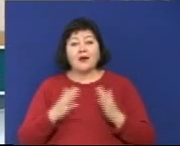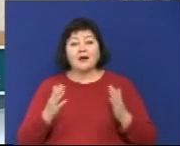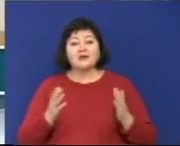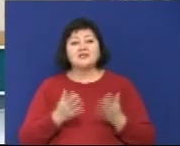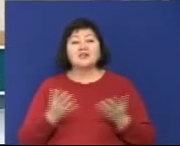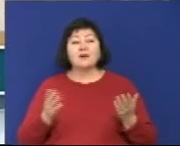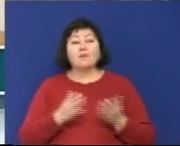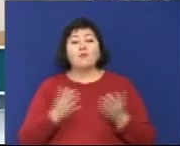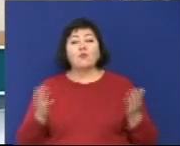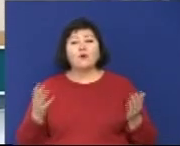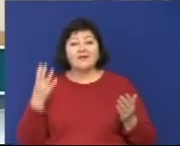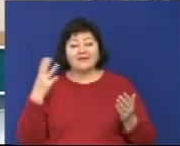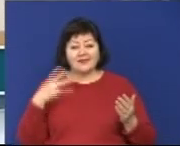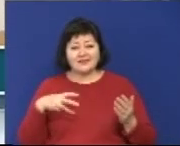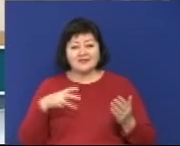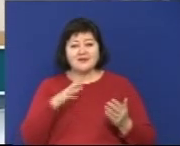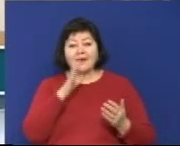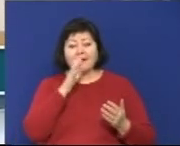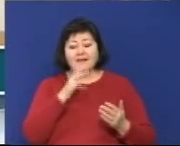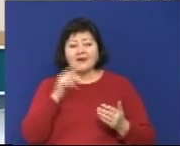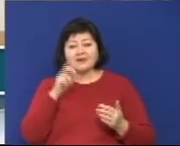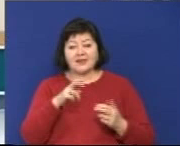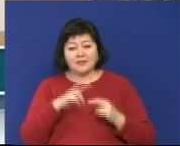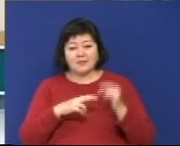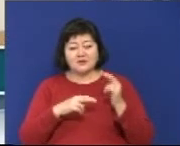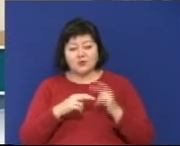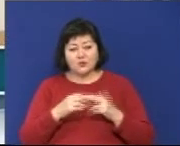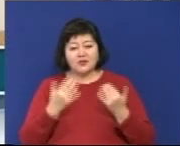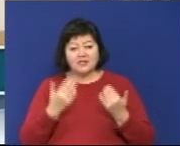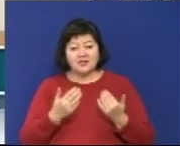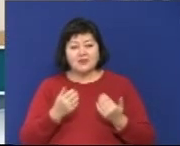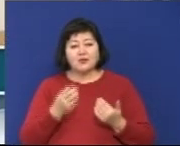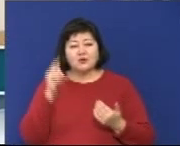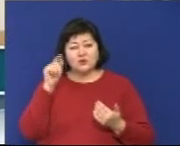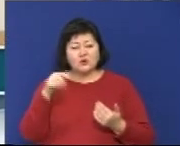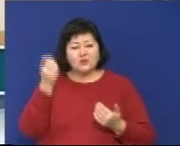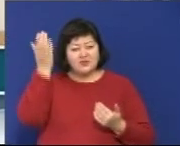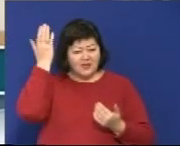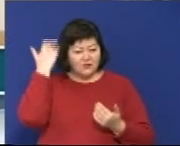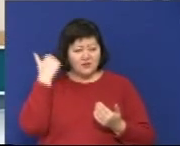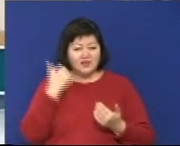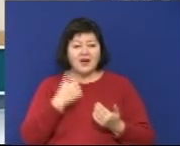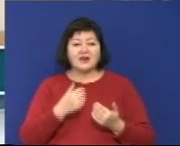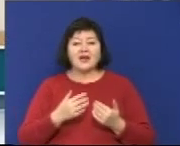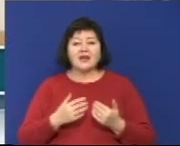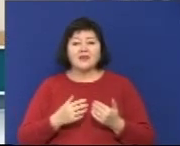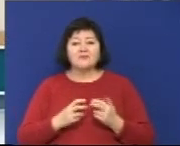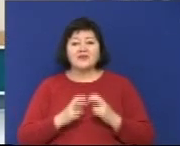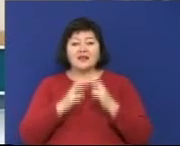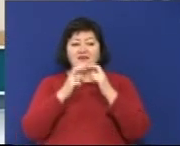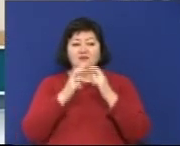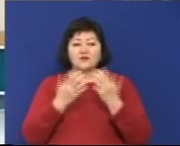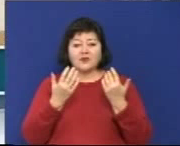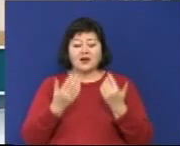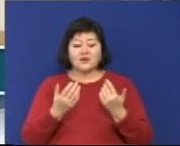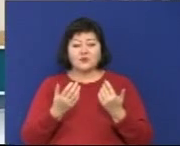действительно нуждаются в модернизации. Потому что на сегодняшний день то оборудование лифтовое, которое у нас имеется, даже